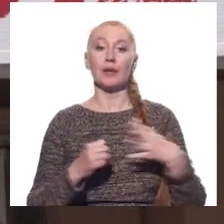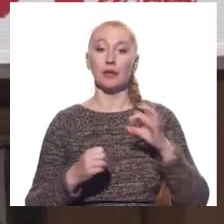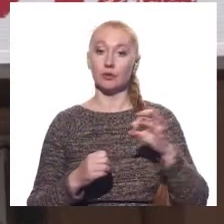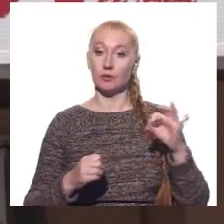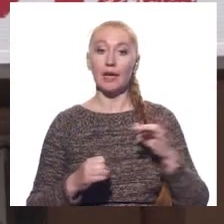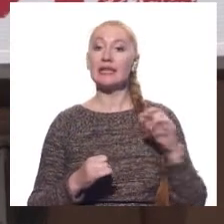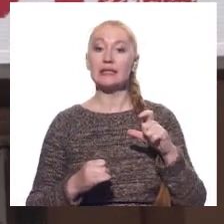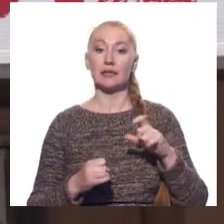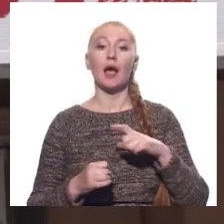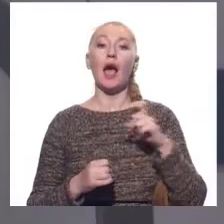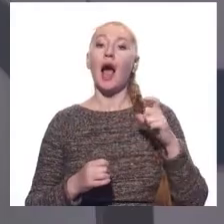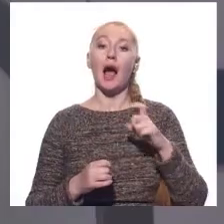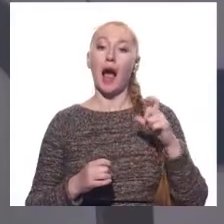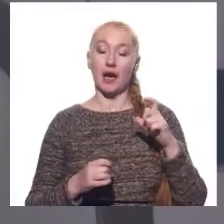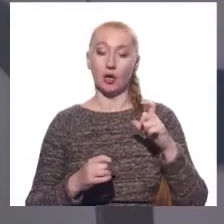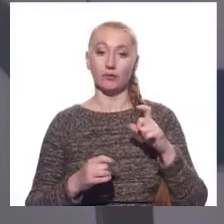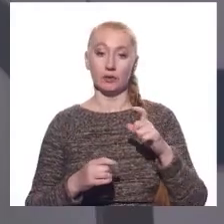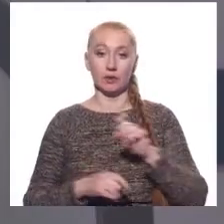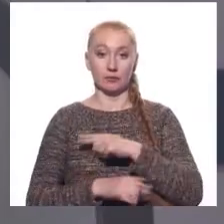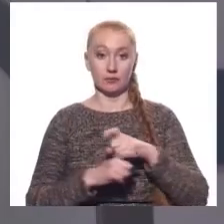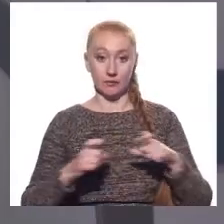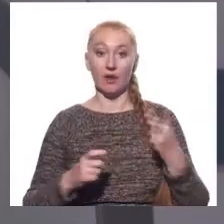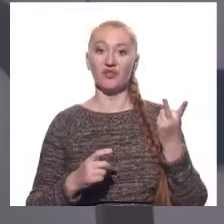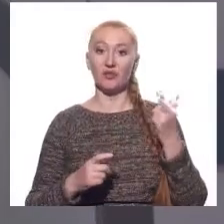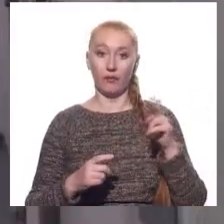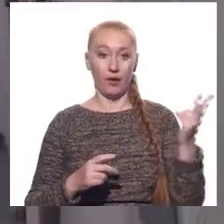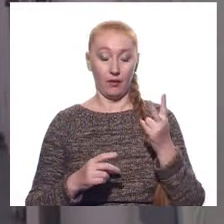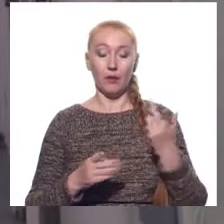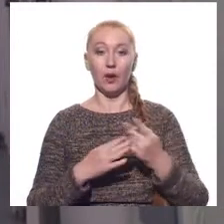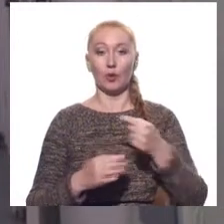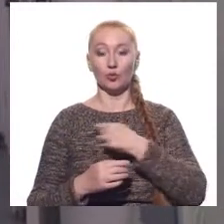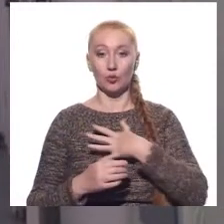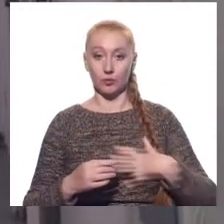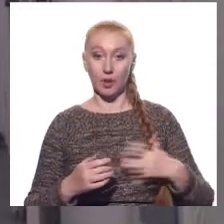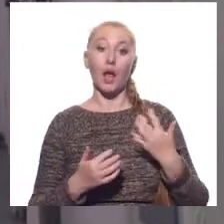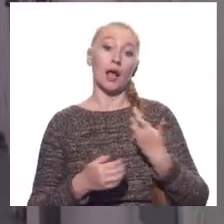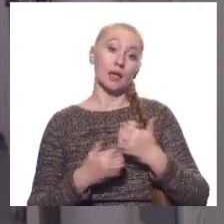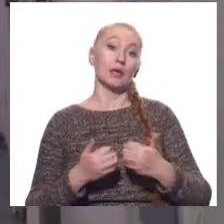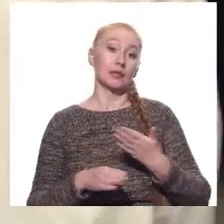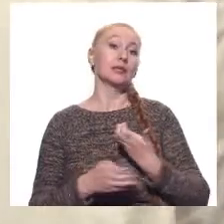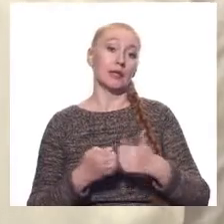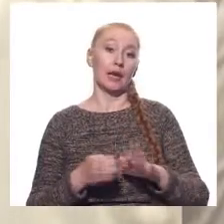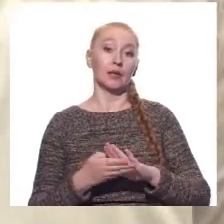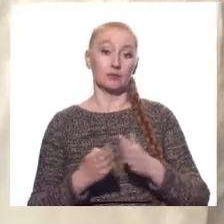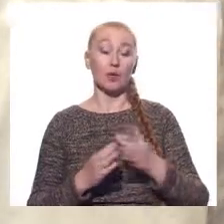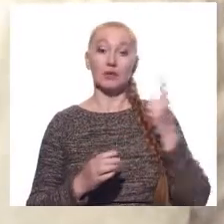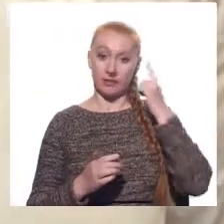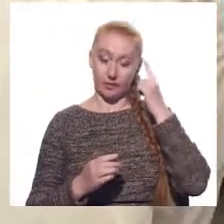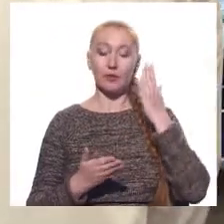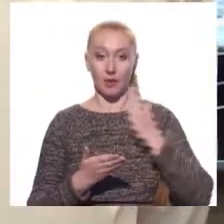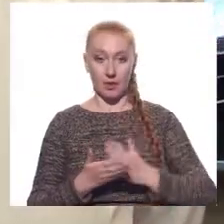з Харківського госпіталю. Обидва мають осколкові поранення, знаходяться в стані середньої тяжкості. В